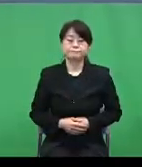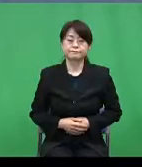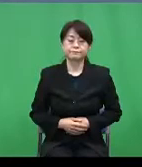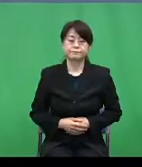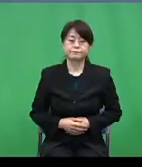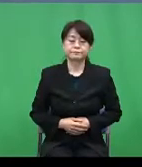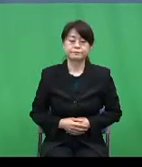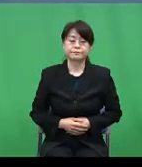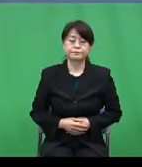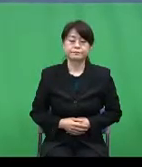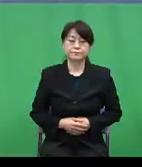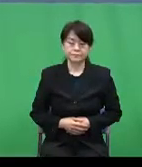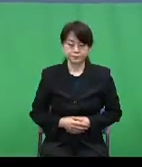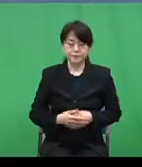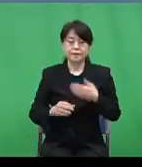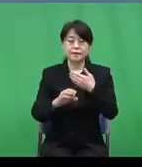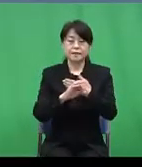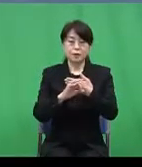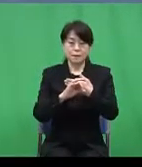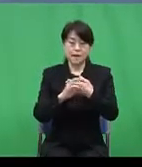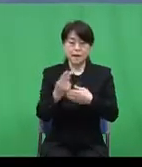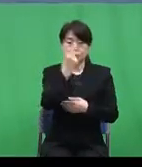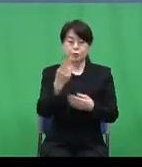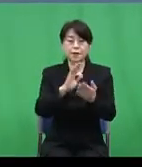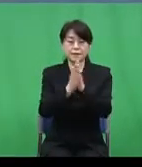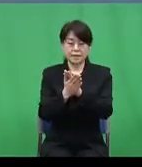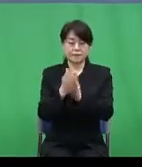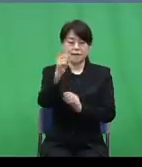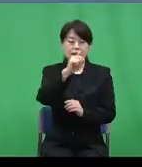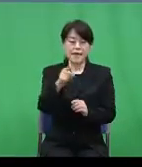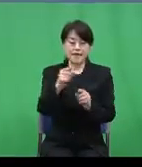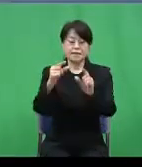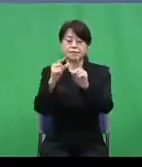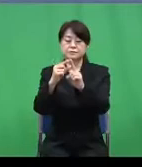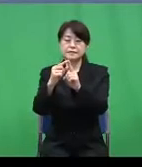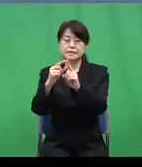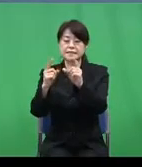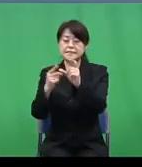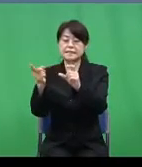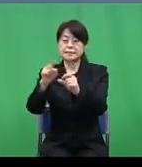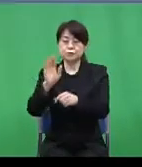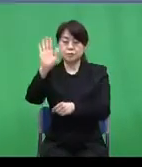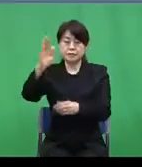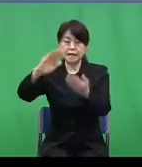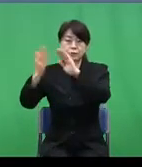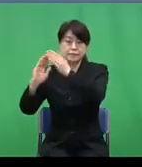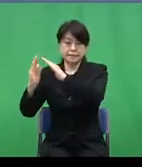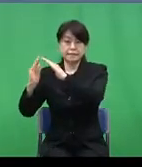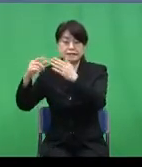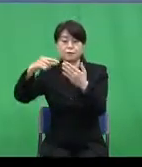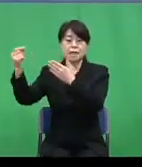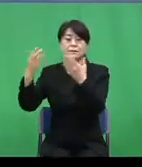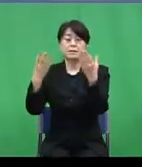まあ、例えば富山県は SDGs 未来都市にもね、選ばれた。で、これは